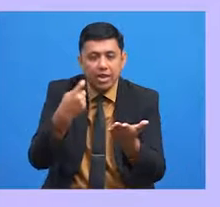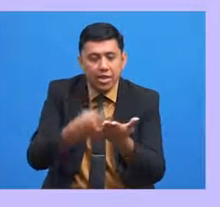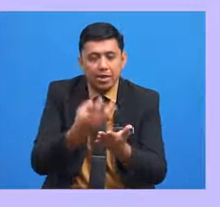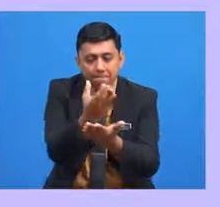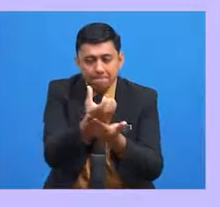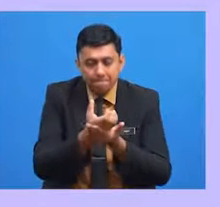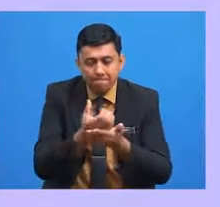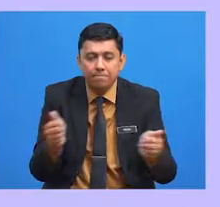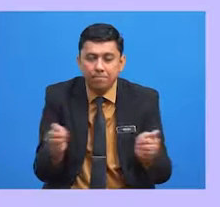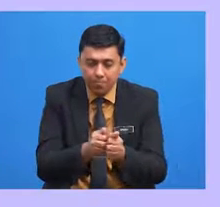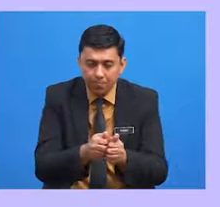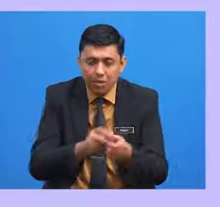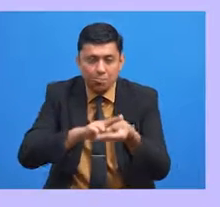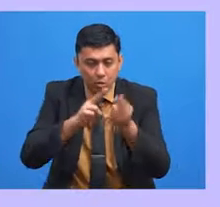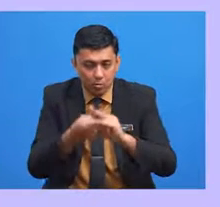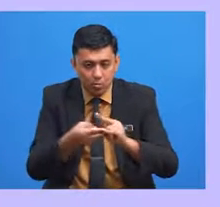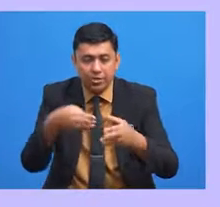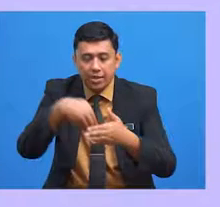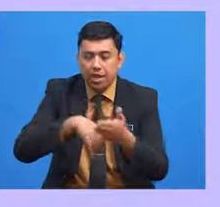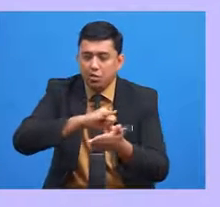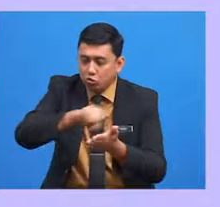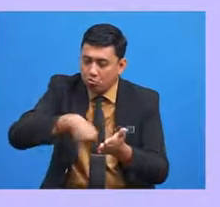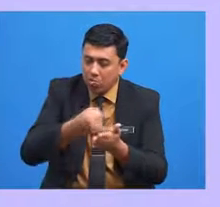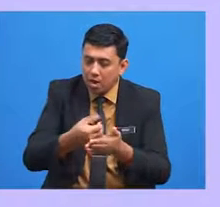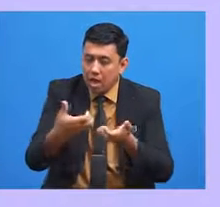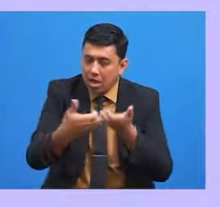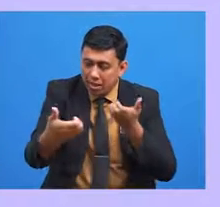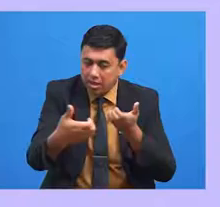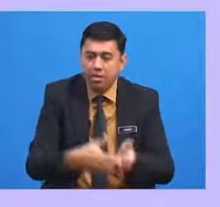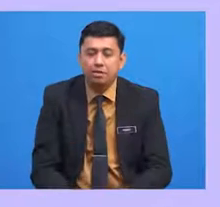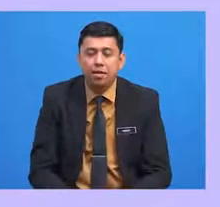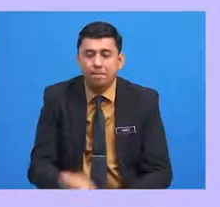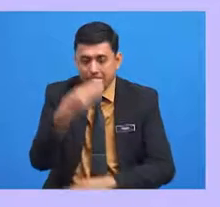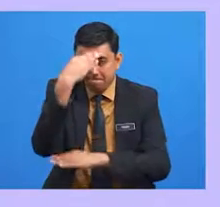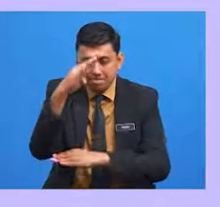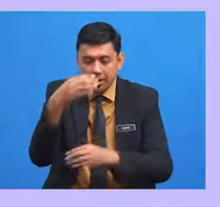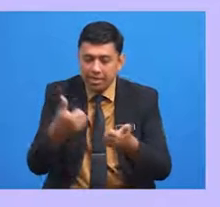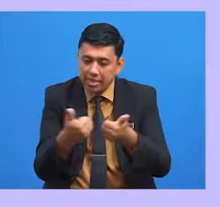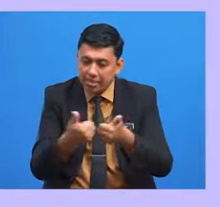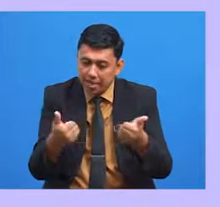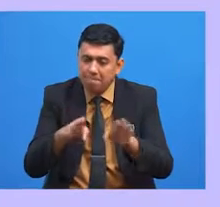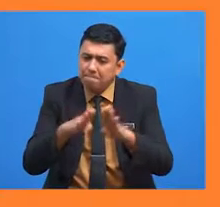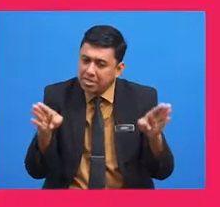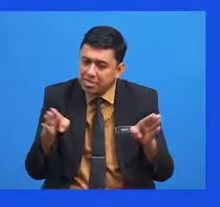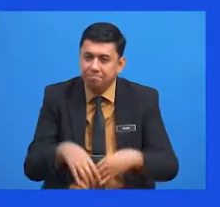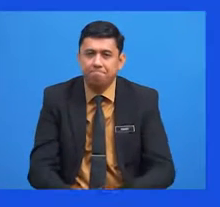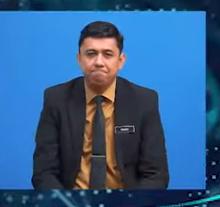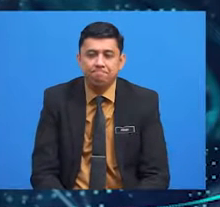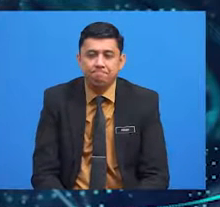permintaan dengan perubahan dalam jumlah hasil bagi keanjalan yang berbeza.